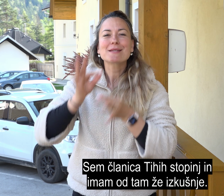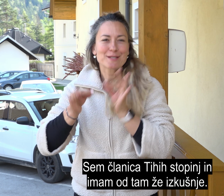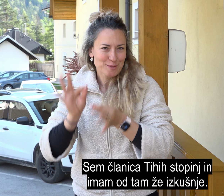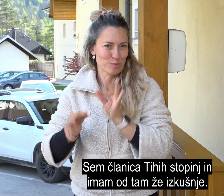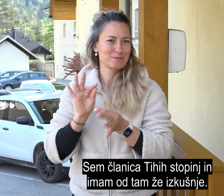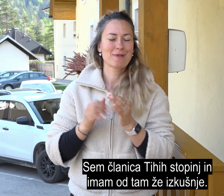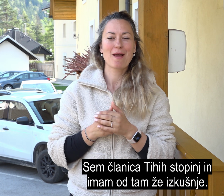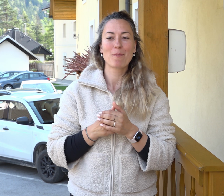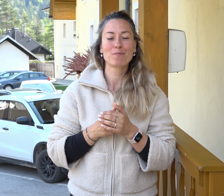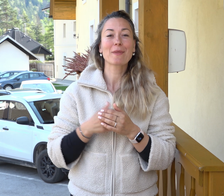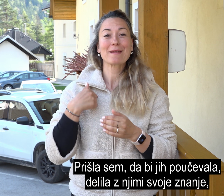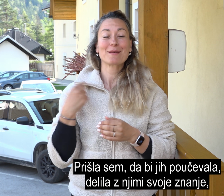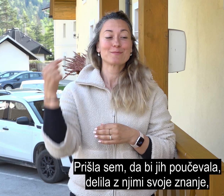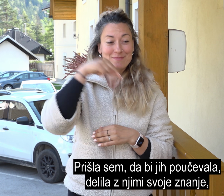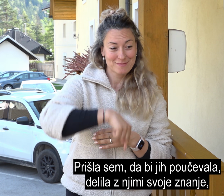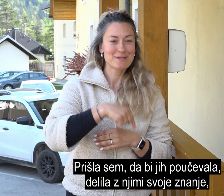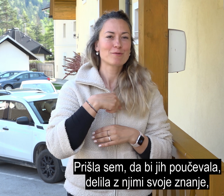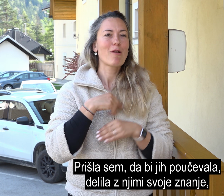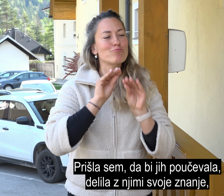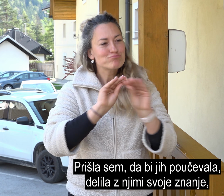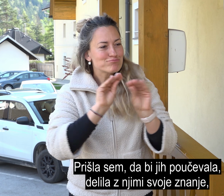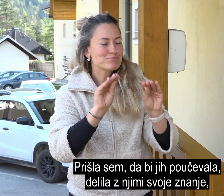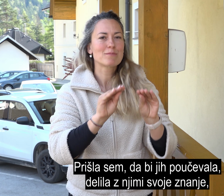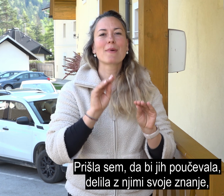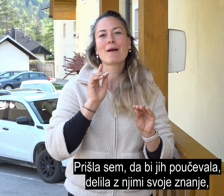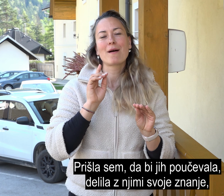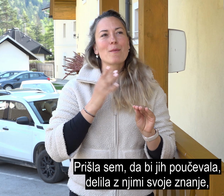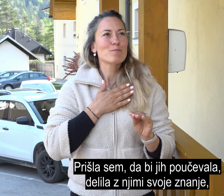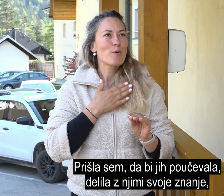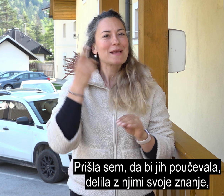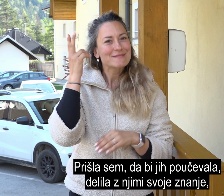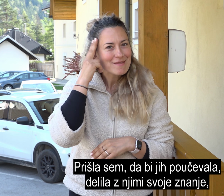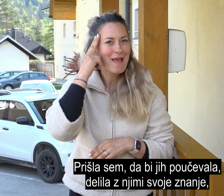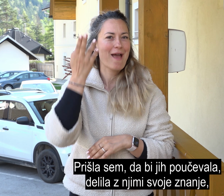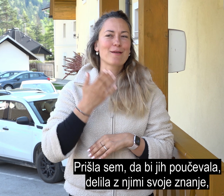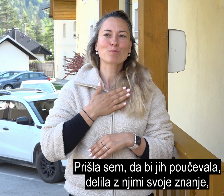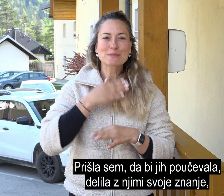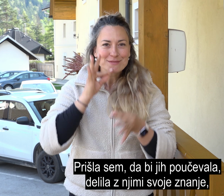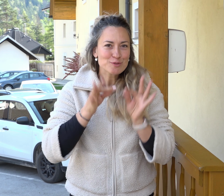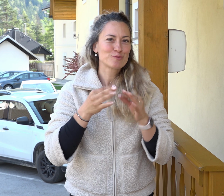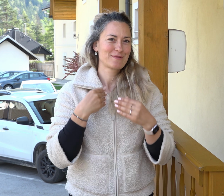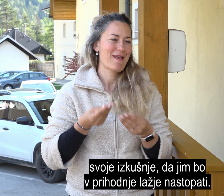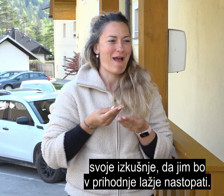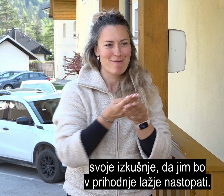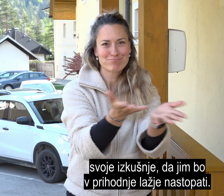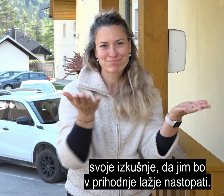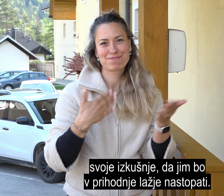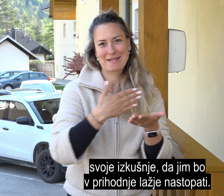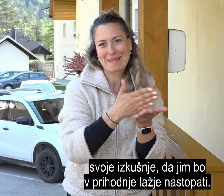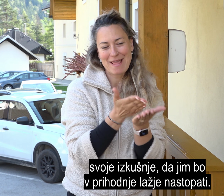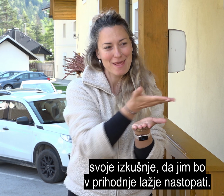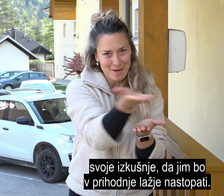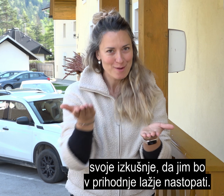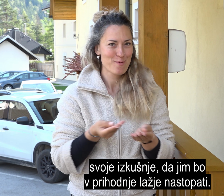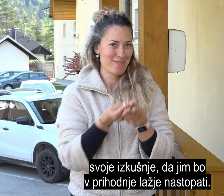izkušnje. Prišla sem, da bi jih poučevala, delila z njimi svoje znanje, svoje izkušnje, da jim bo v